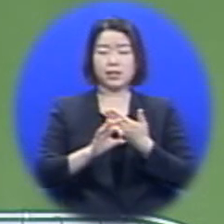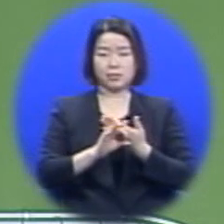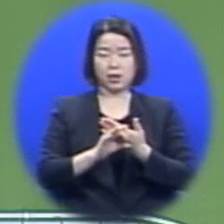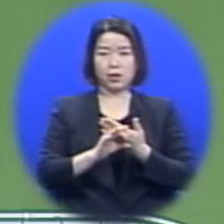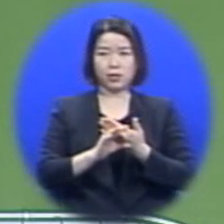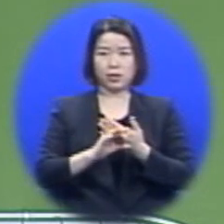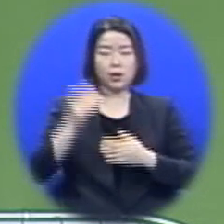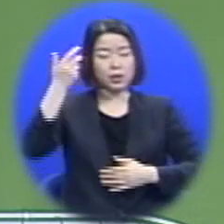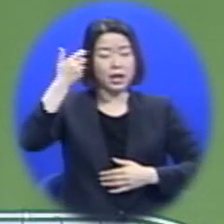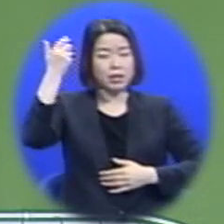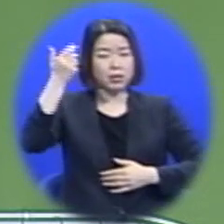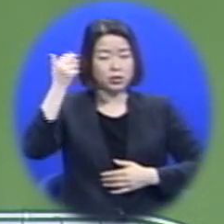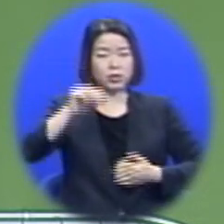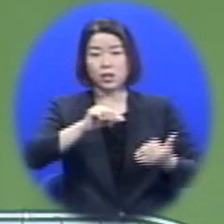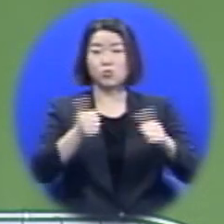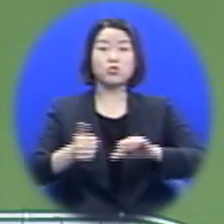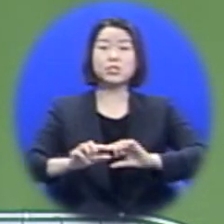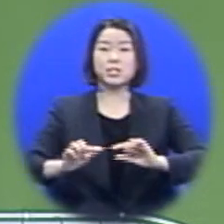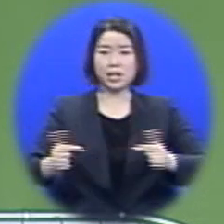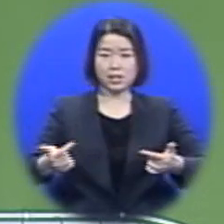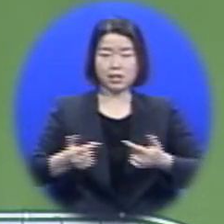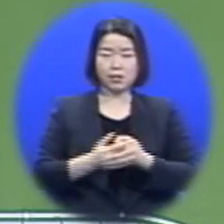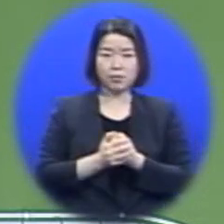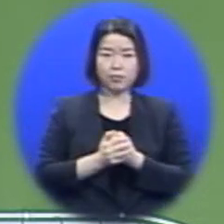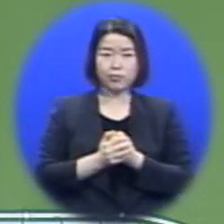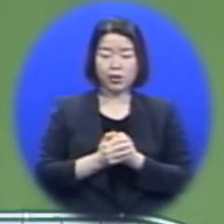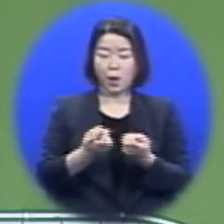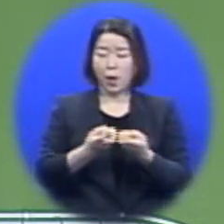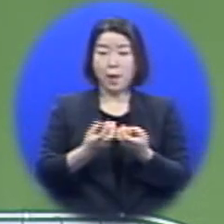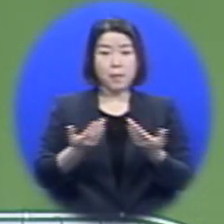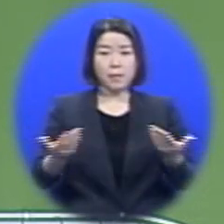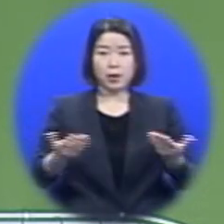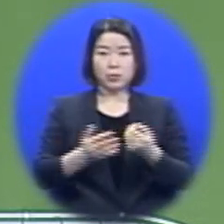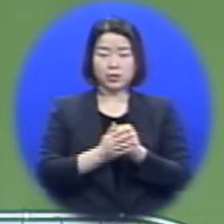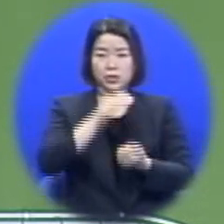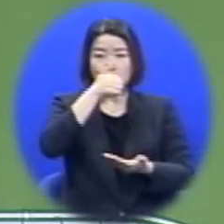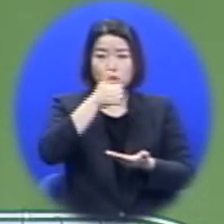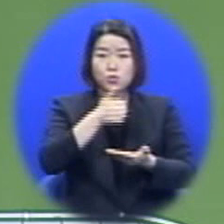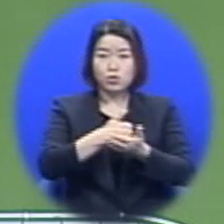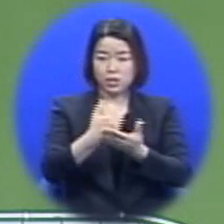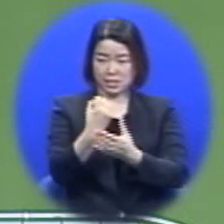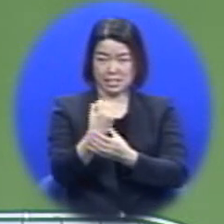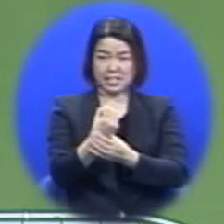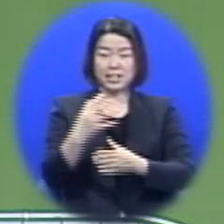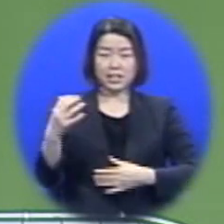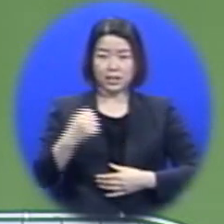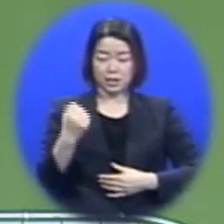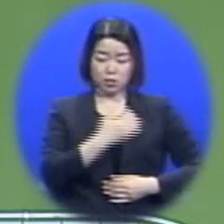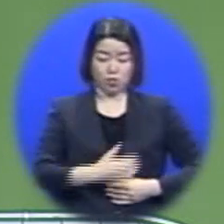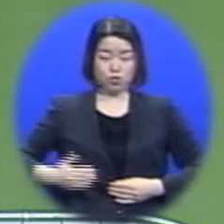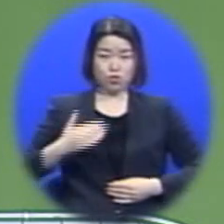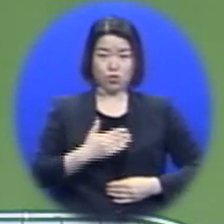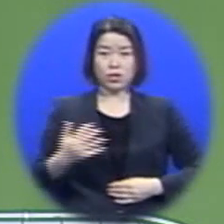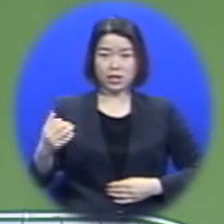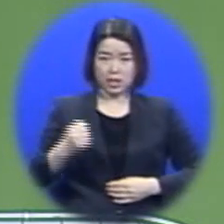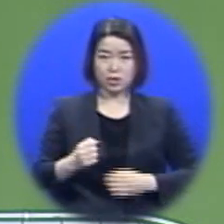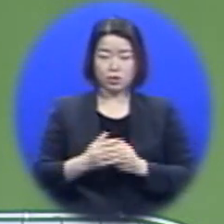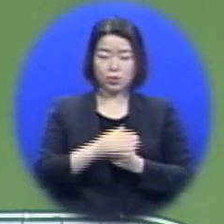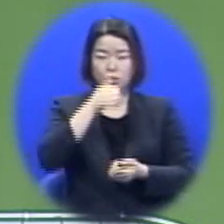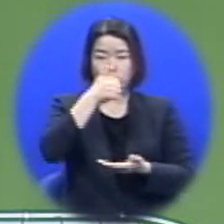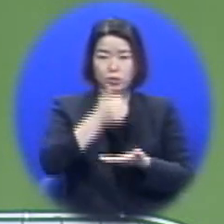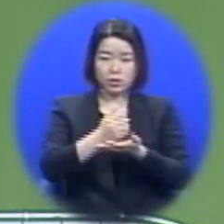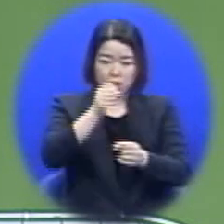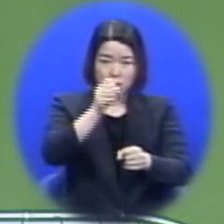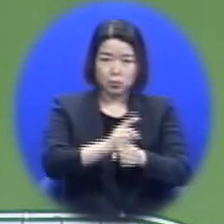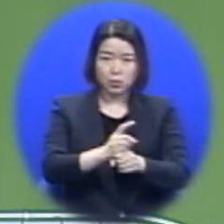않습니다. 우리는 어쩔 수 없이 죄의 덩어리인 육신을 가지고 죄의 본성을 여전히